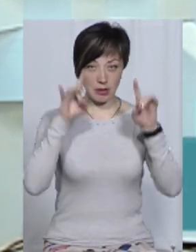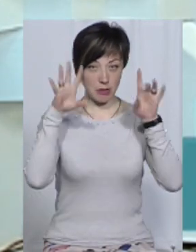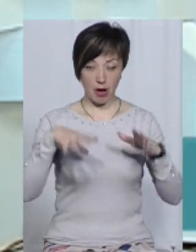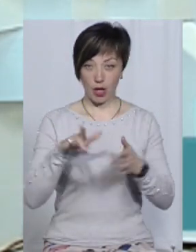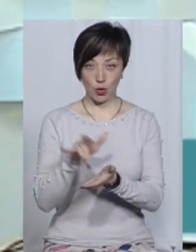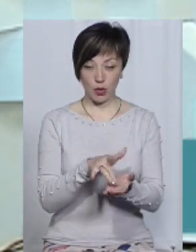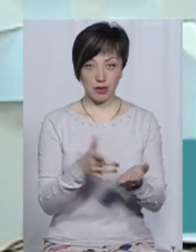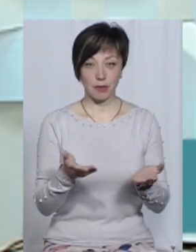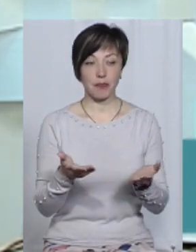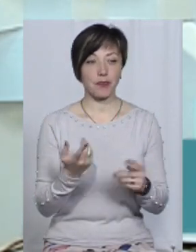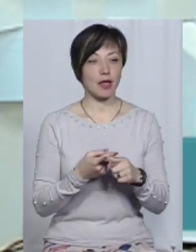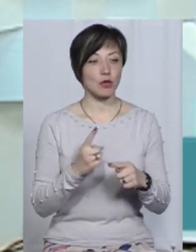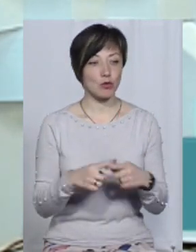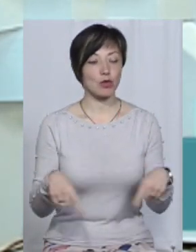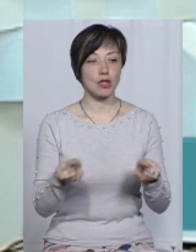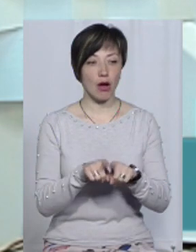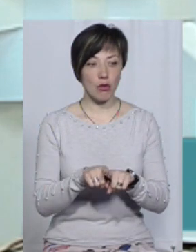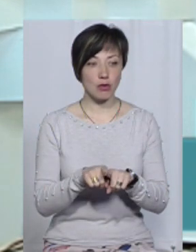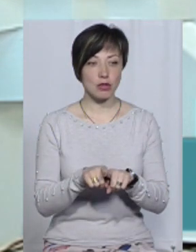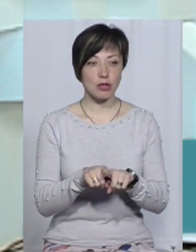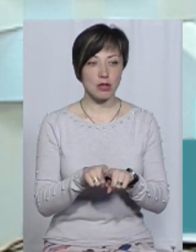туризм. От, тому також ми